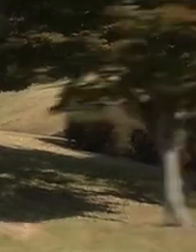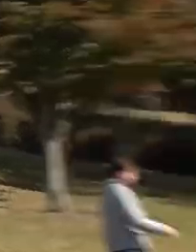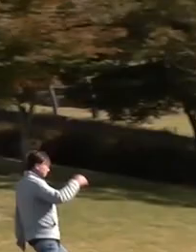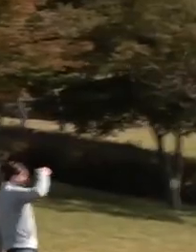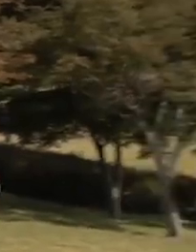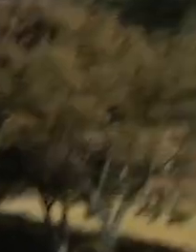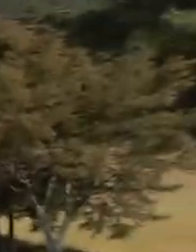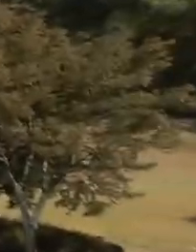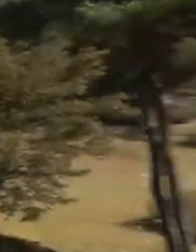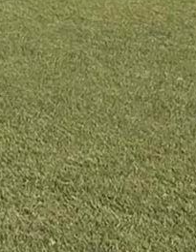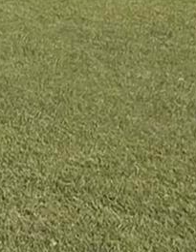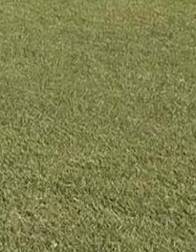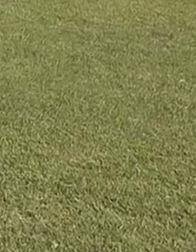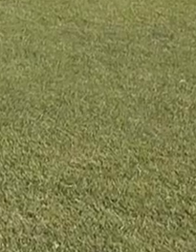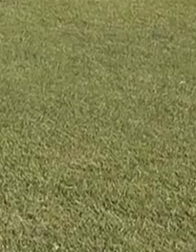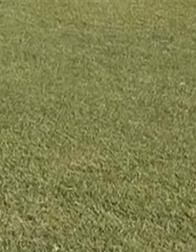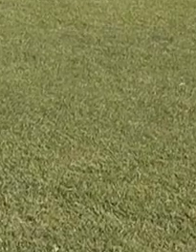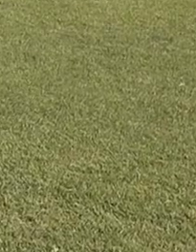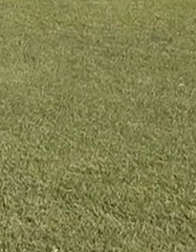아, 아.